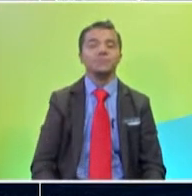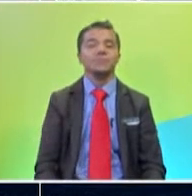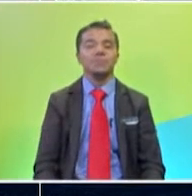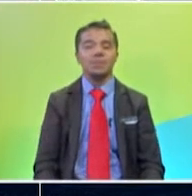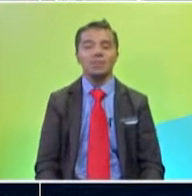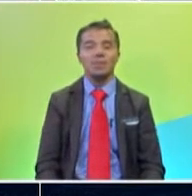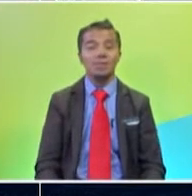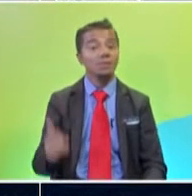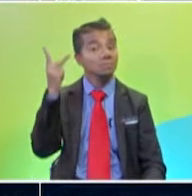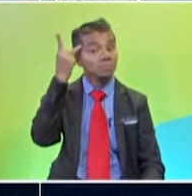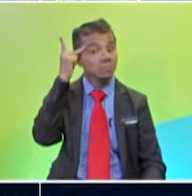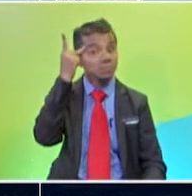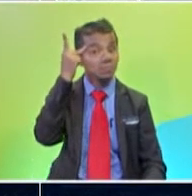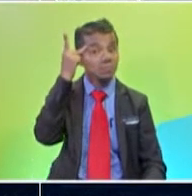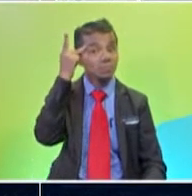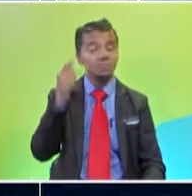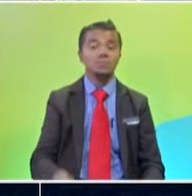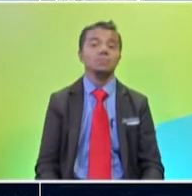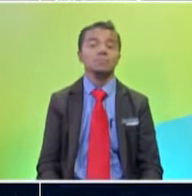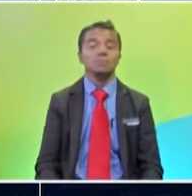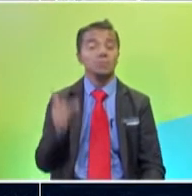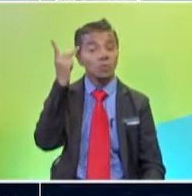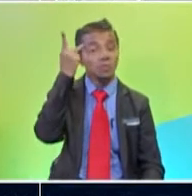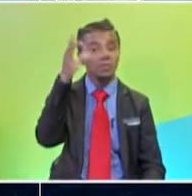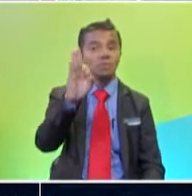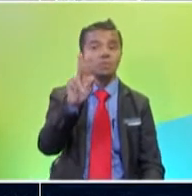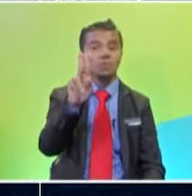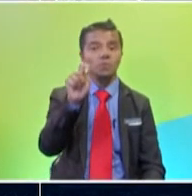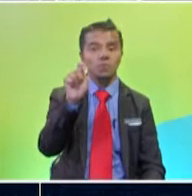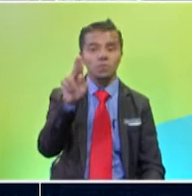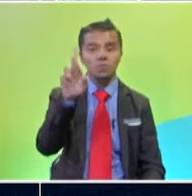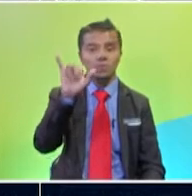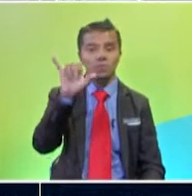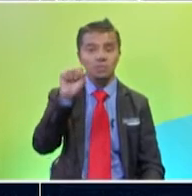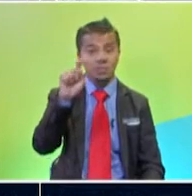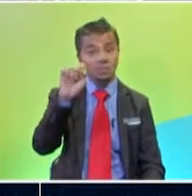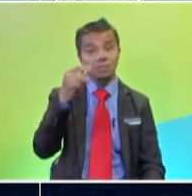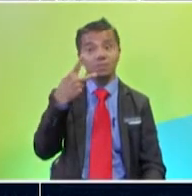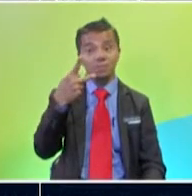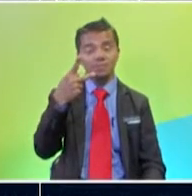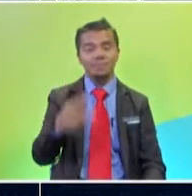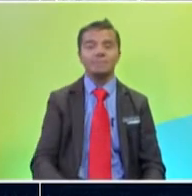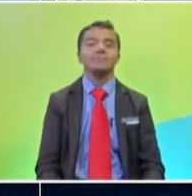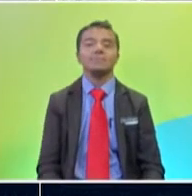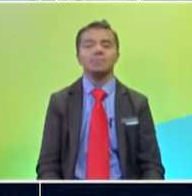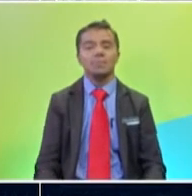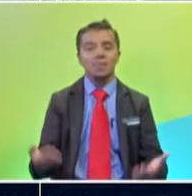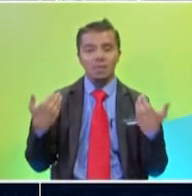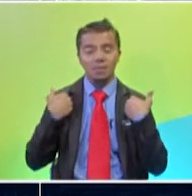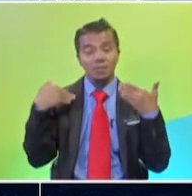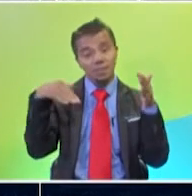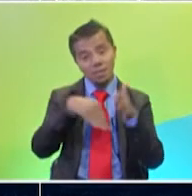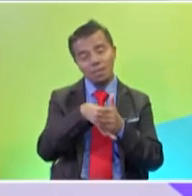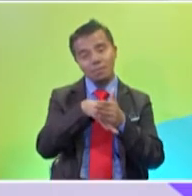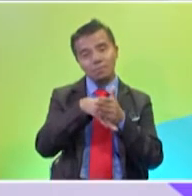Dan ianya juga berkaitan dengan dunia fiction science yang terdapat dalam novel, dalam komik, filem dan juga